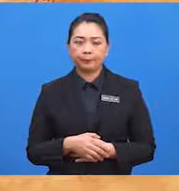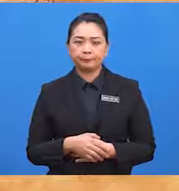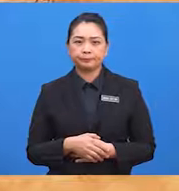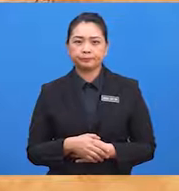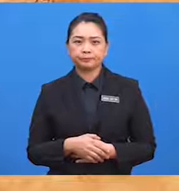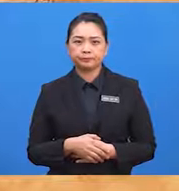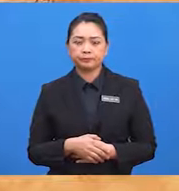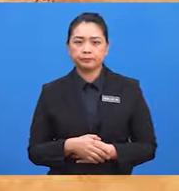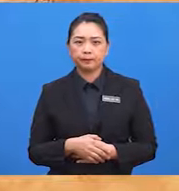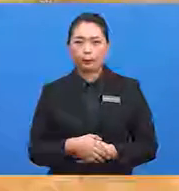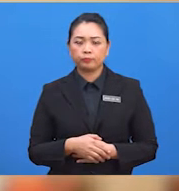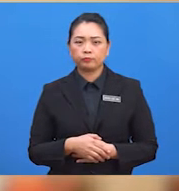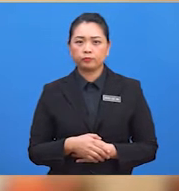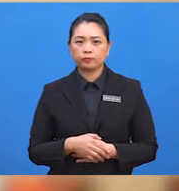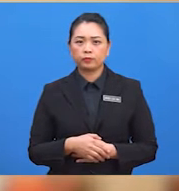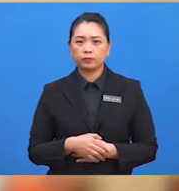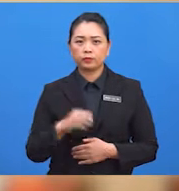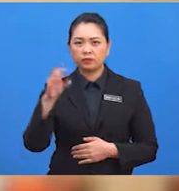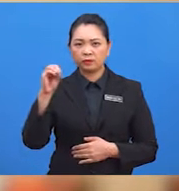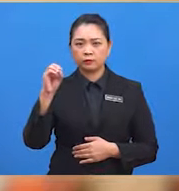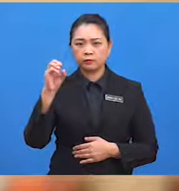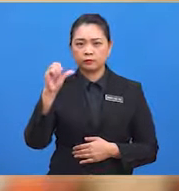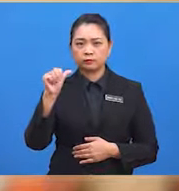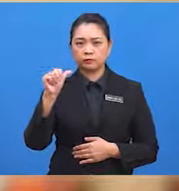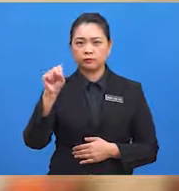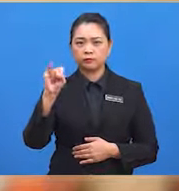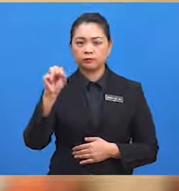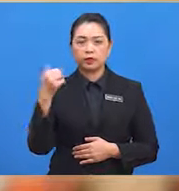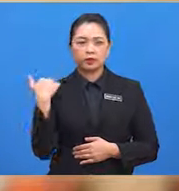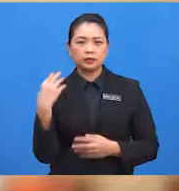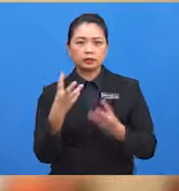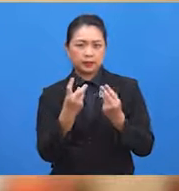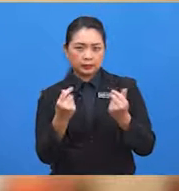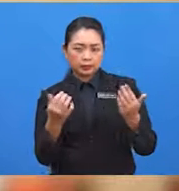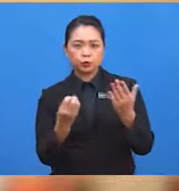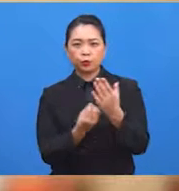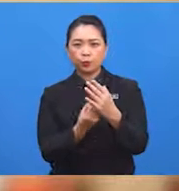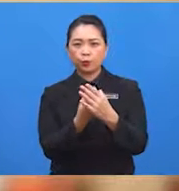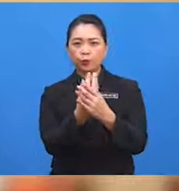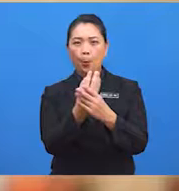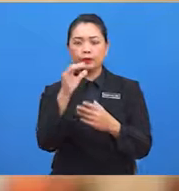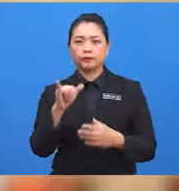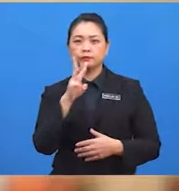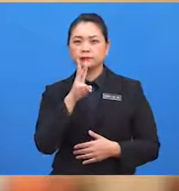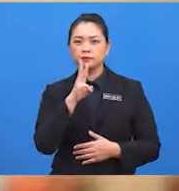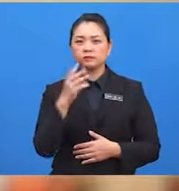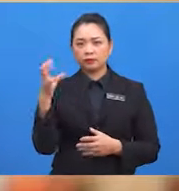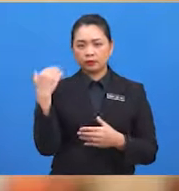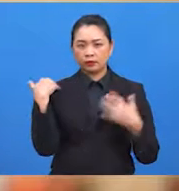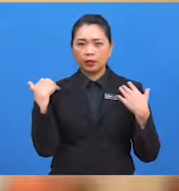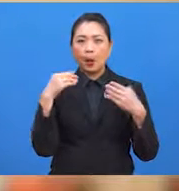Dewan Bahasa dan Pustaka, oasis ialah tanah subur dan berair yang terdapat di padang